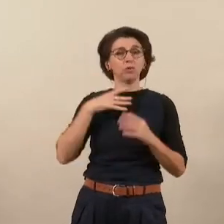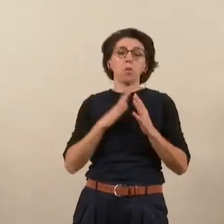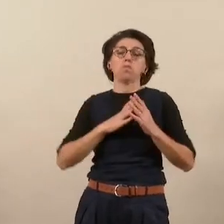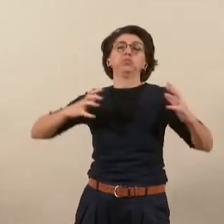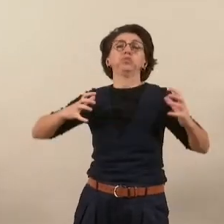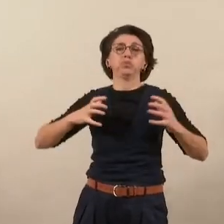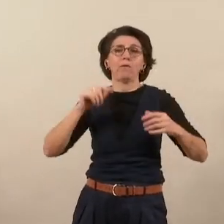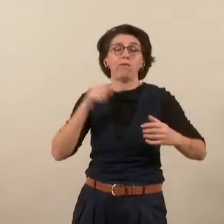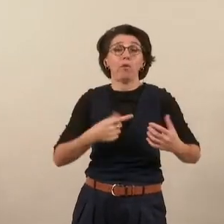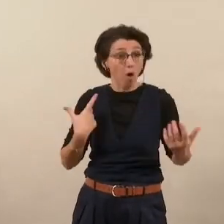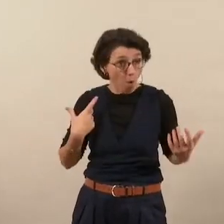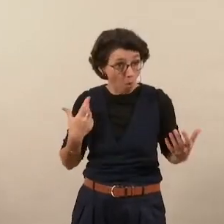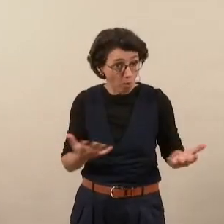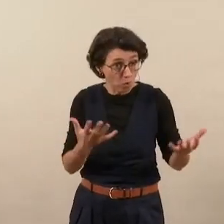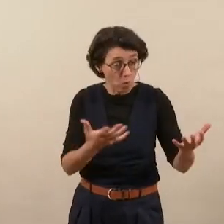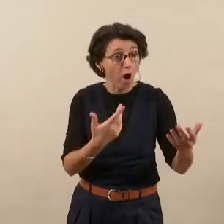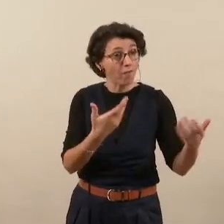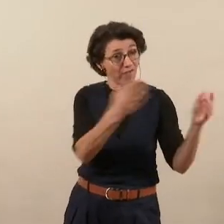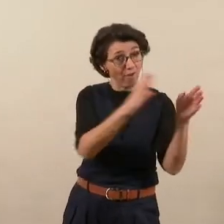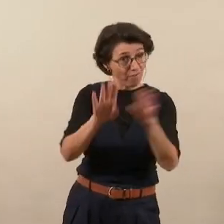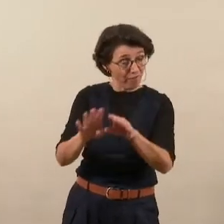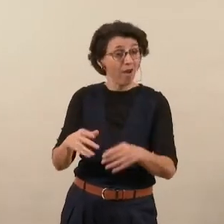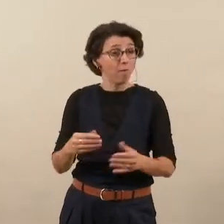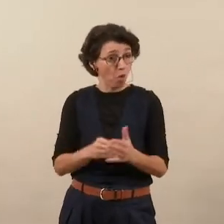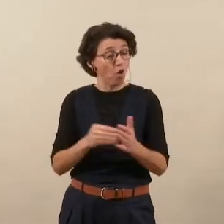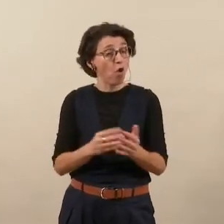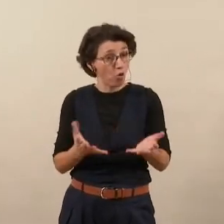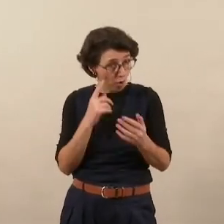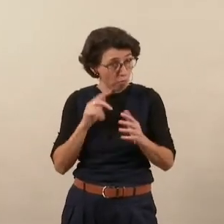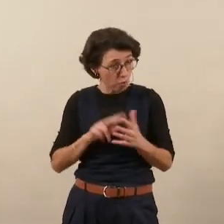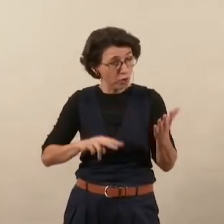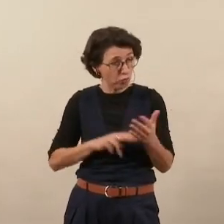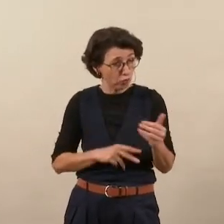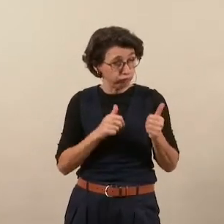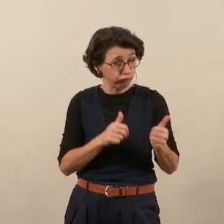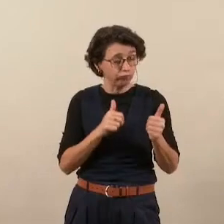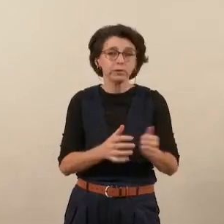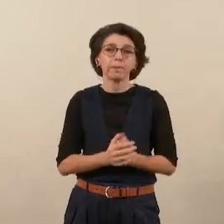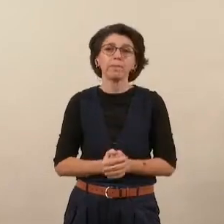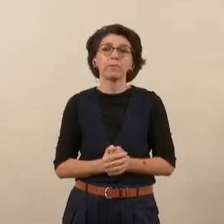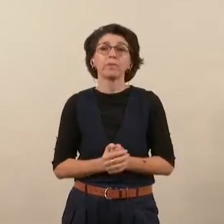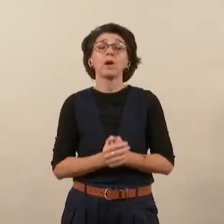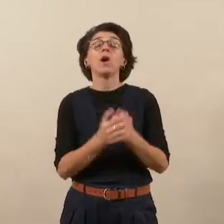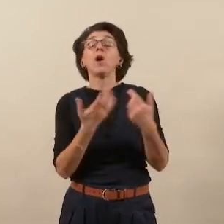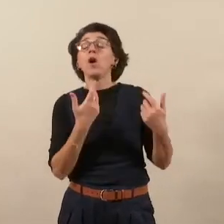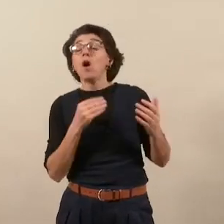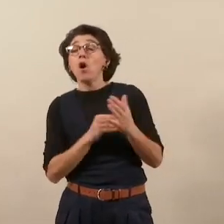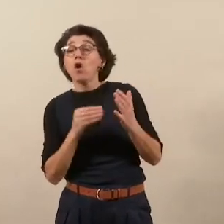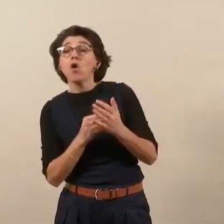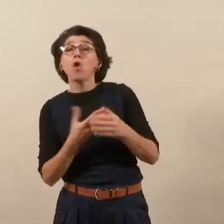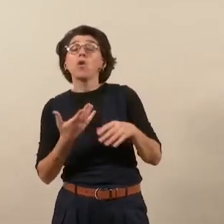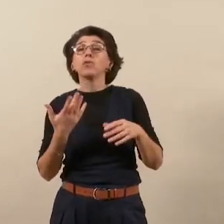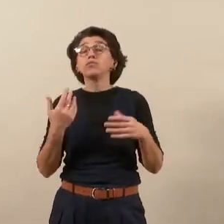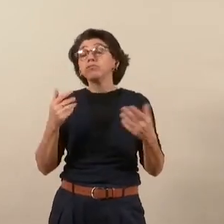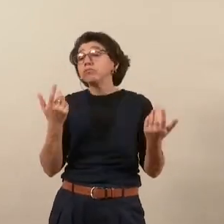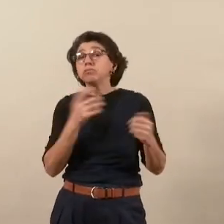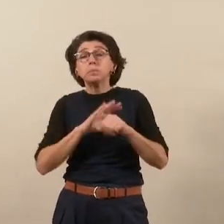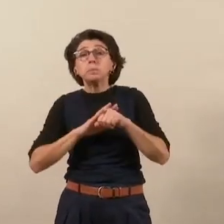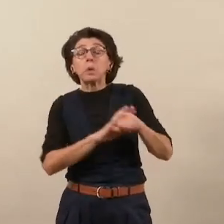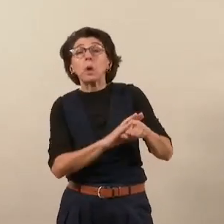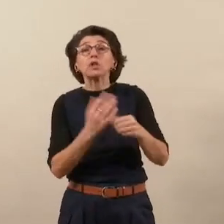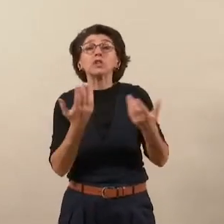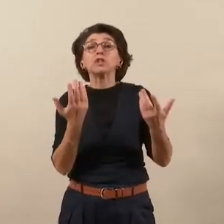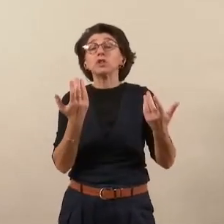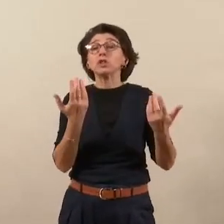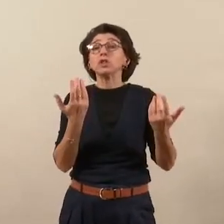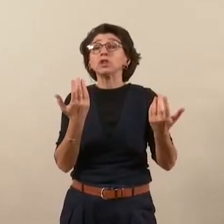En matière de sport à l'école, parmi les 3 priorités fixées, il y a le savoir nager, qui n'est pas une priorité